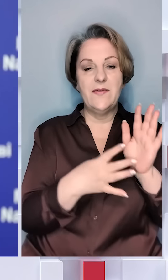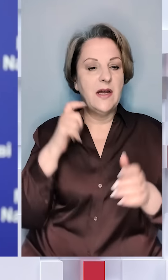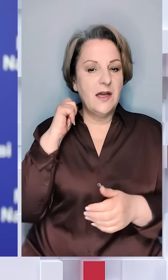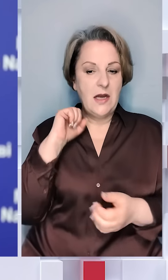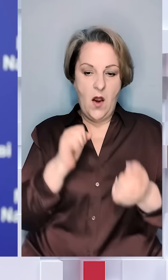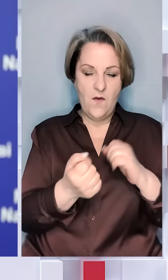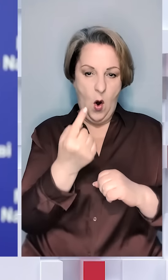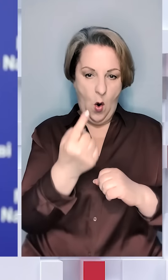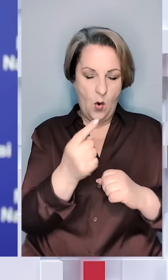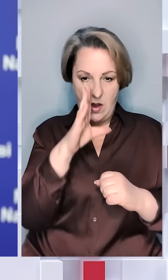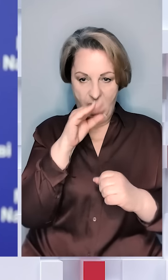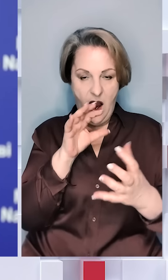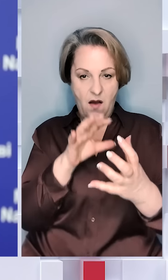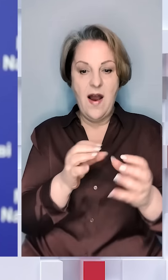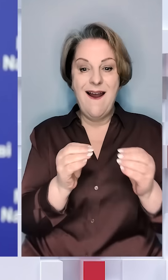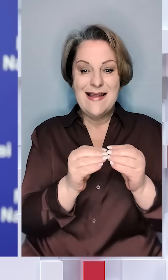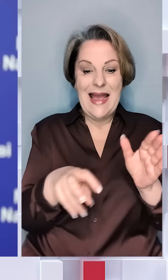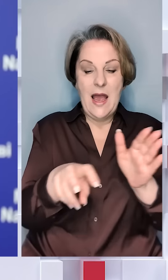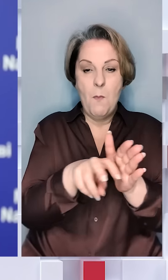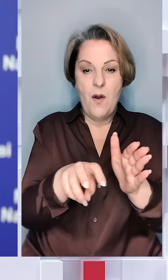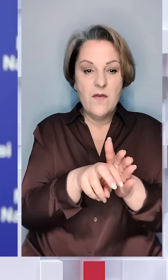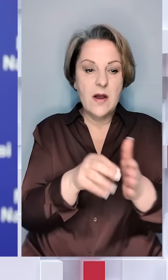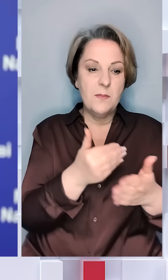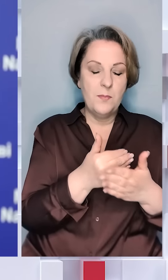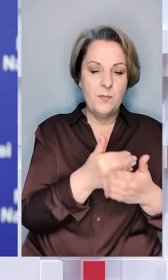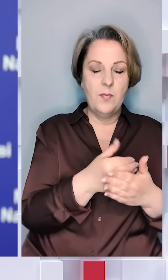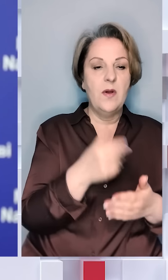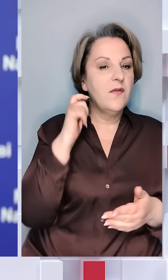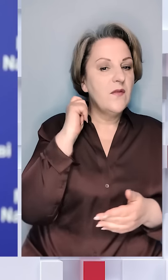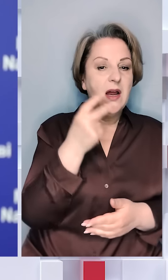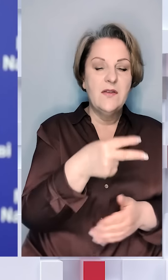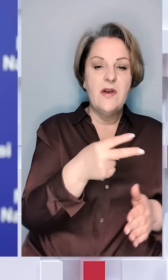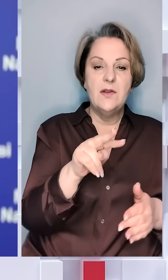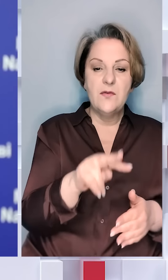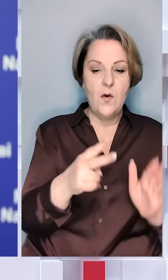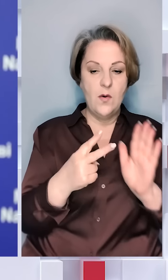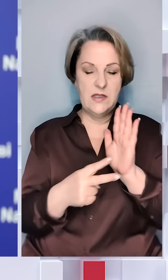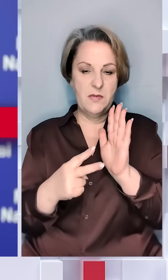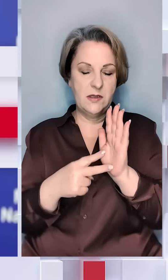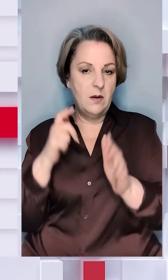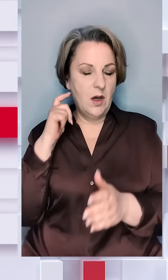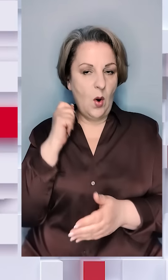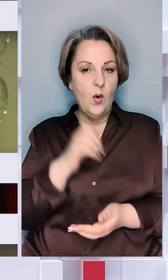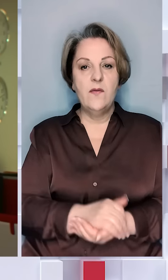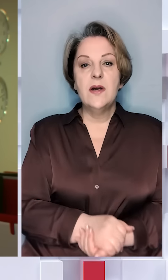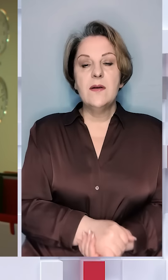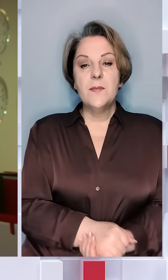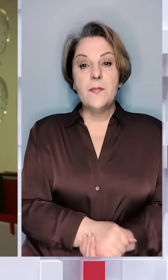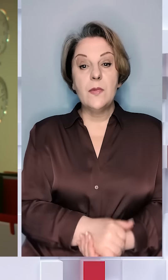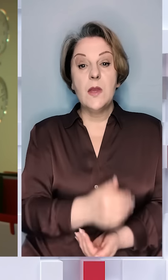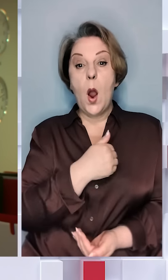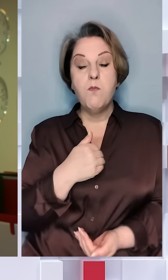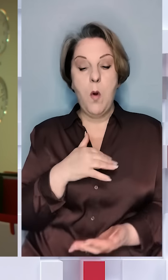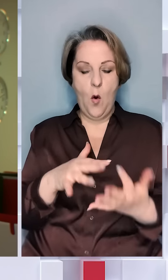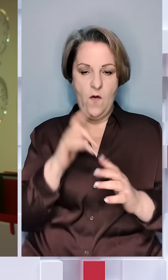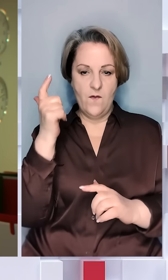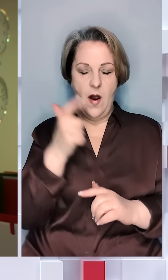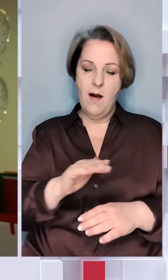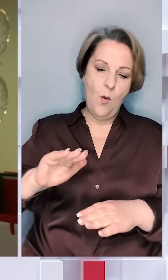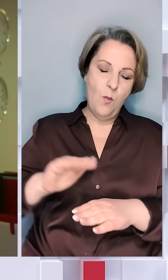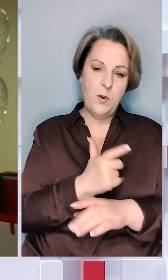39-річний водій одного з автобусів та 10 пасажирів віком від 22 до 77 років. Польські